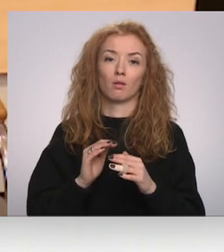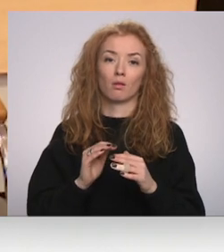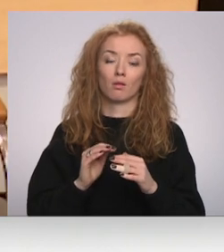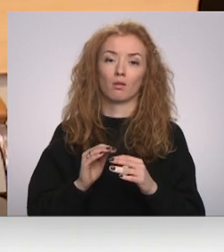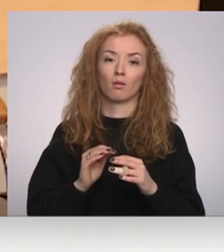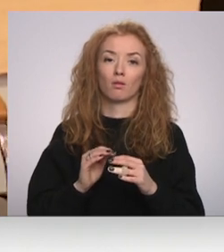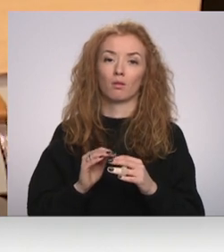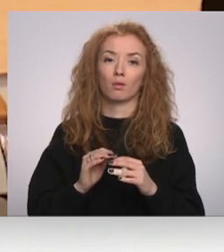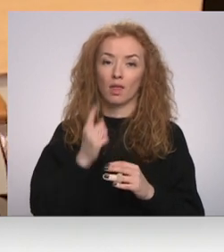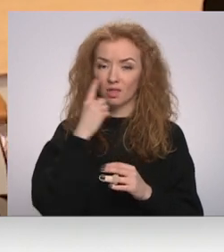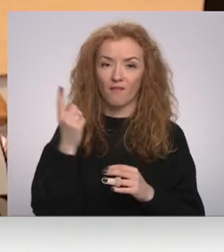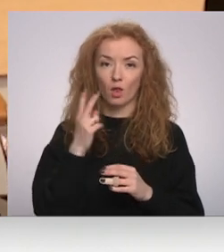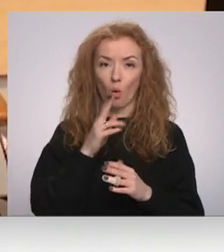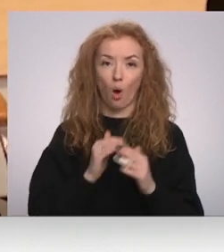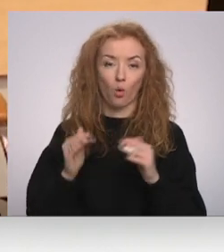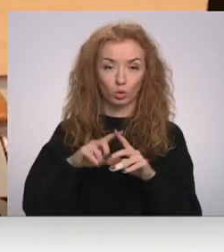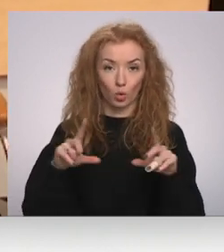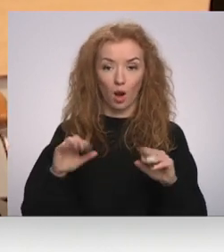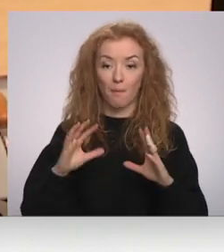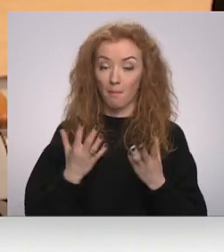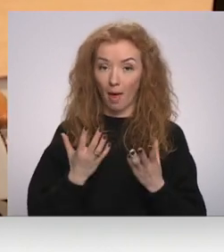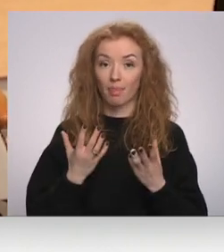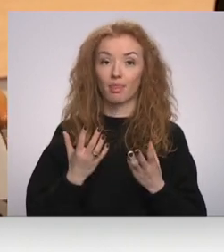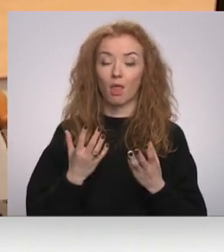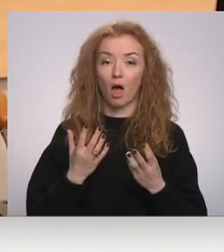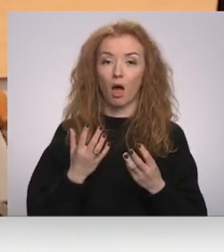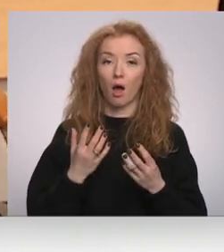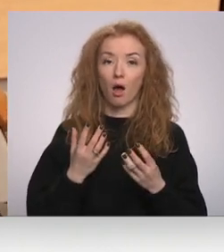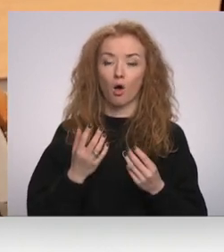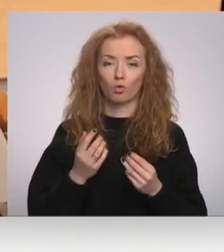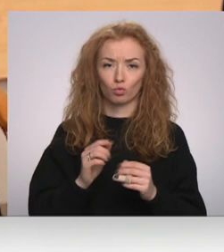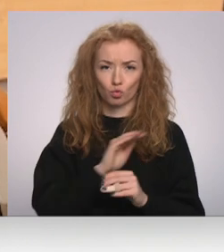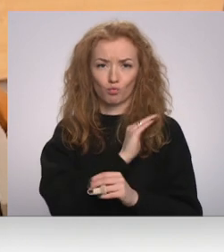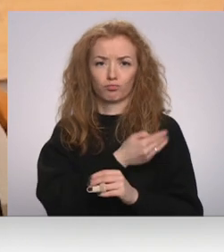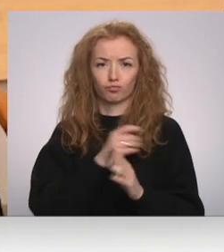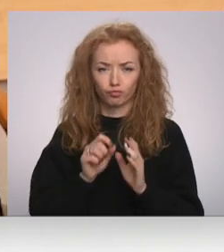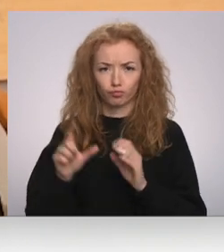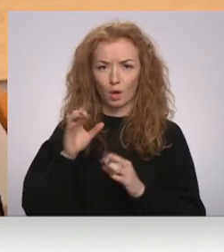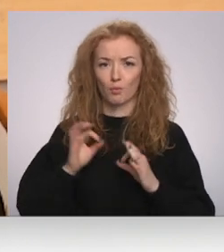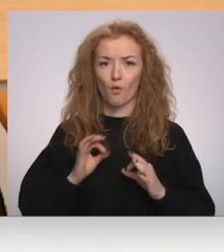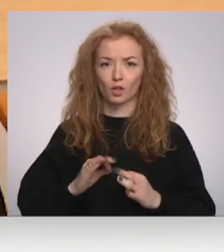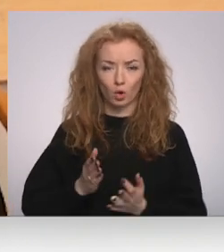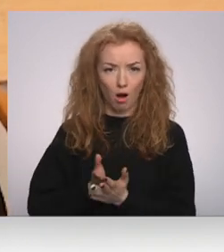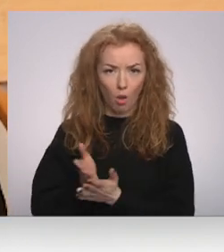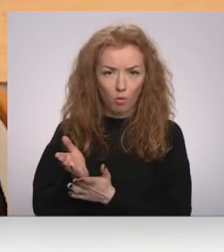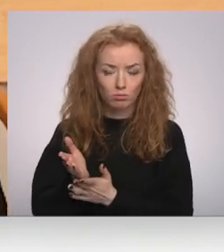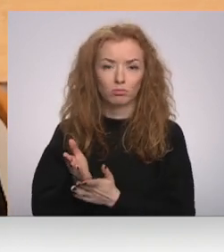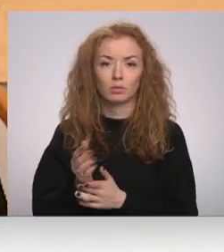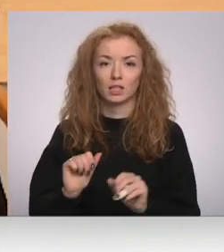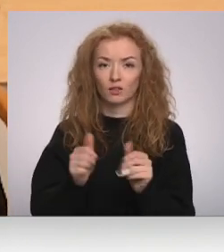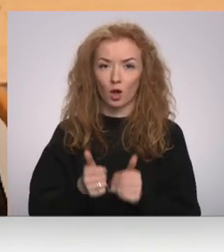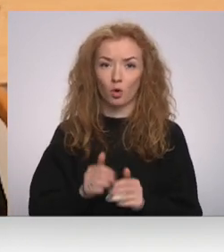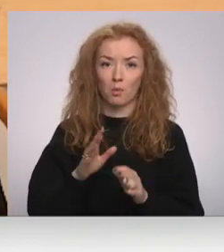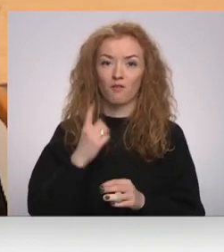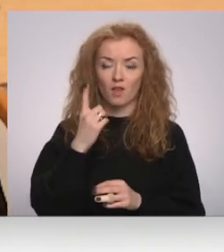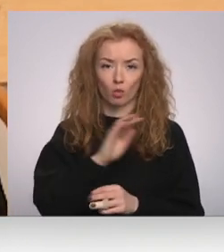koledžu nevienai no augstskolām, bet stiprināt tās profesionālās izglītības sadaļu, to izveidot par